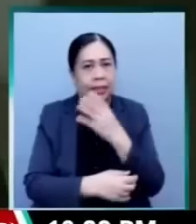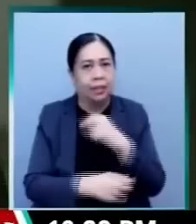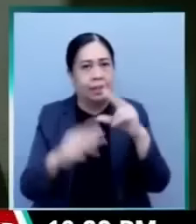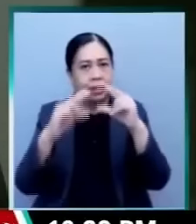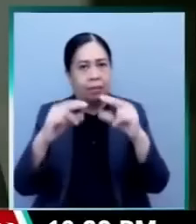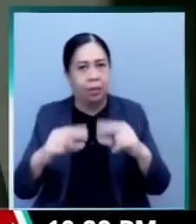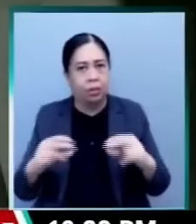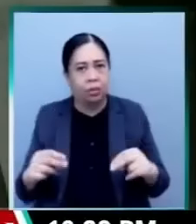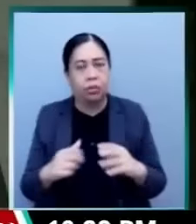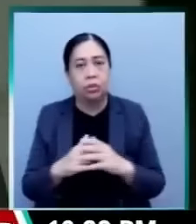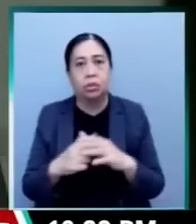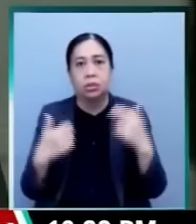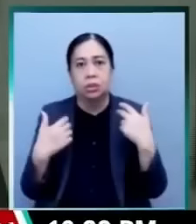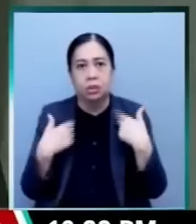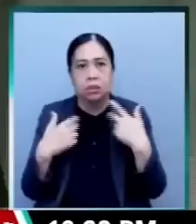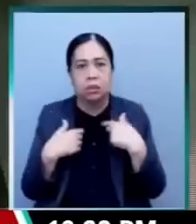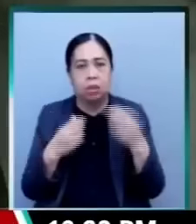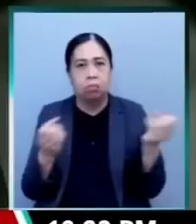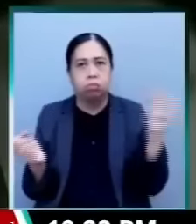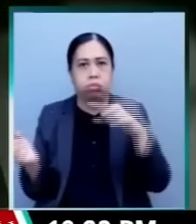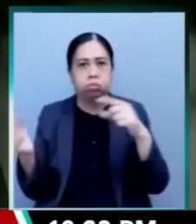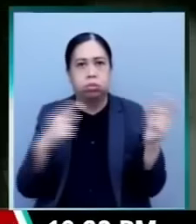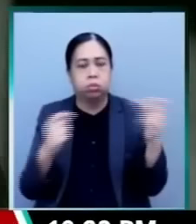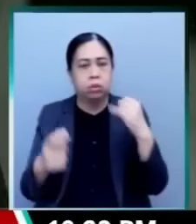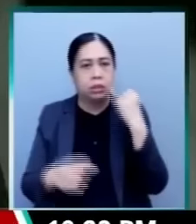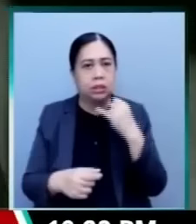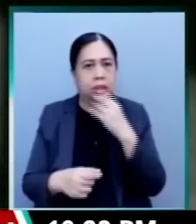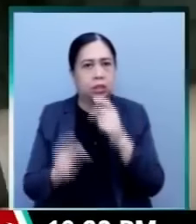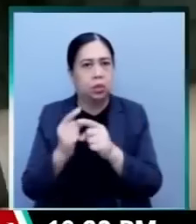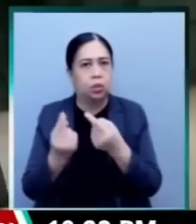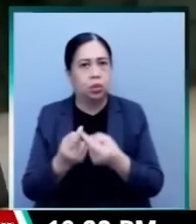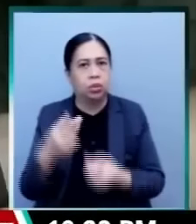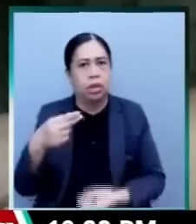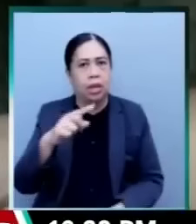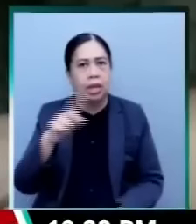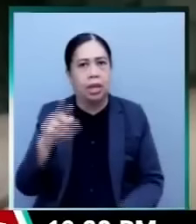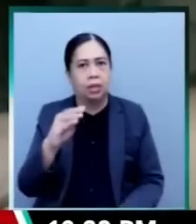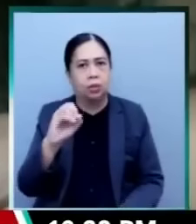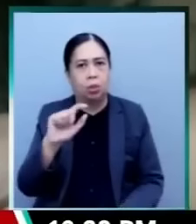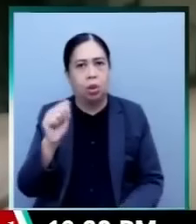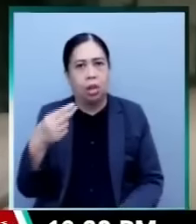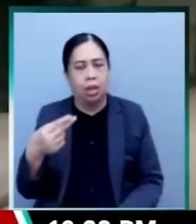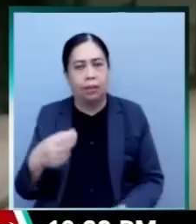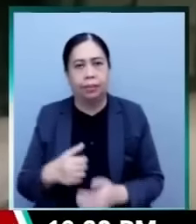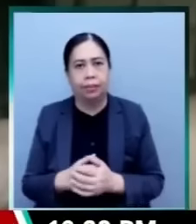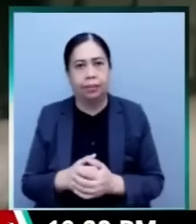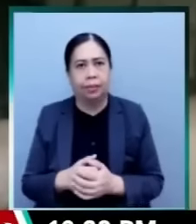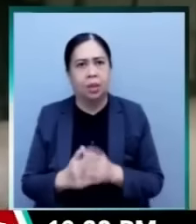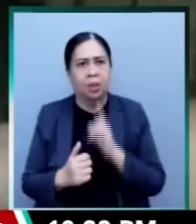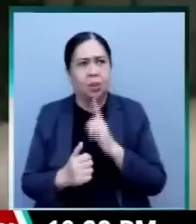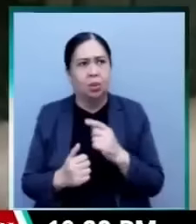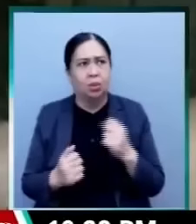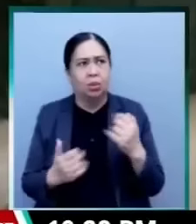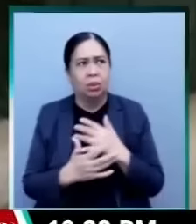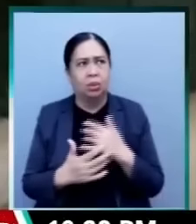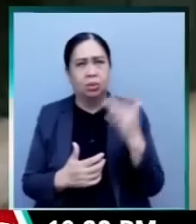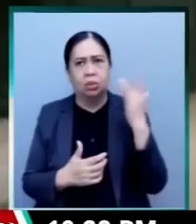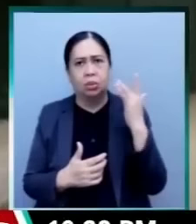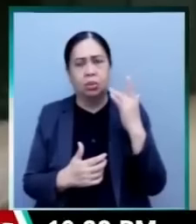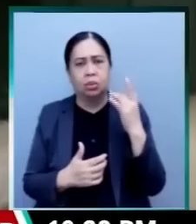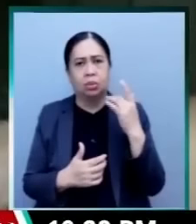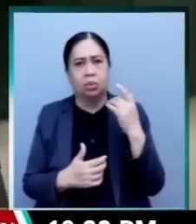saan nagpapalitan ng rocket ang Israel at grupong Hezbollah. Yung natatakot ka talaga pag narinig mo yung pag-wing